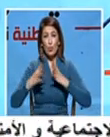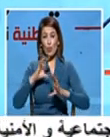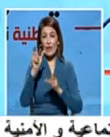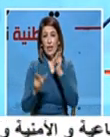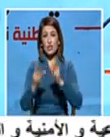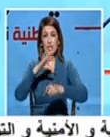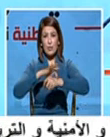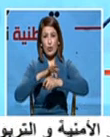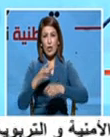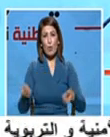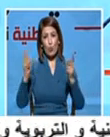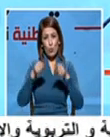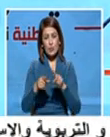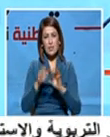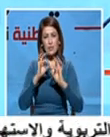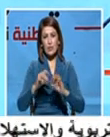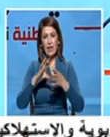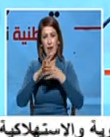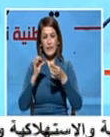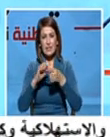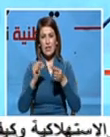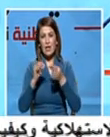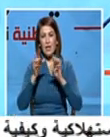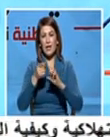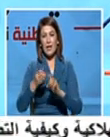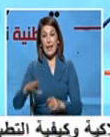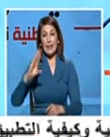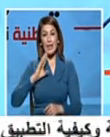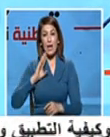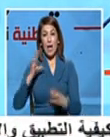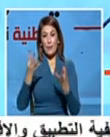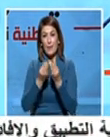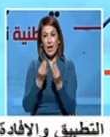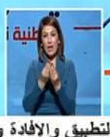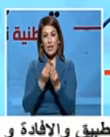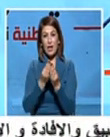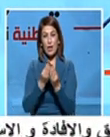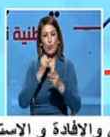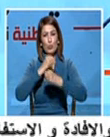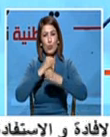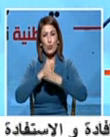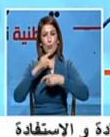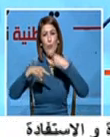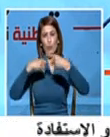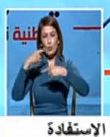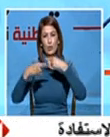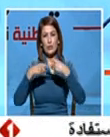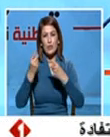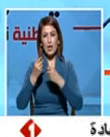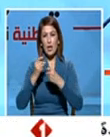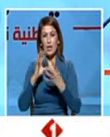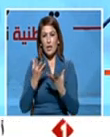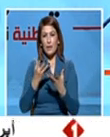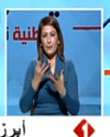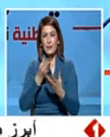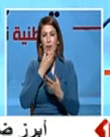شفنا الامن كان عمل معناها عمل جبار بالنسبه للناس اللي قاعده تتاجر في الادويه